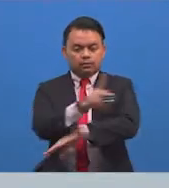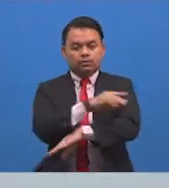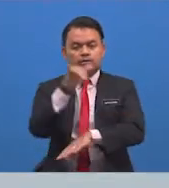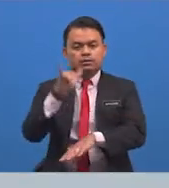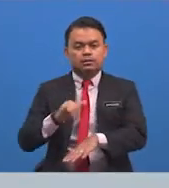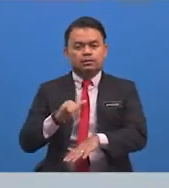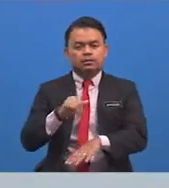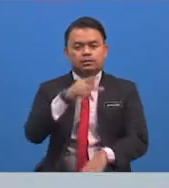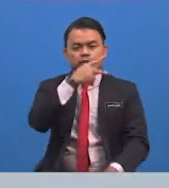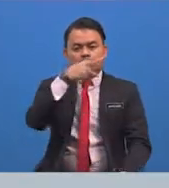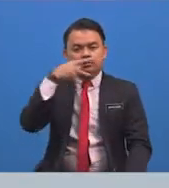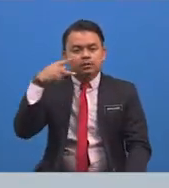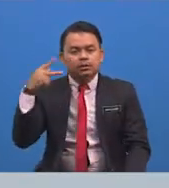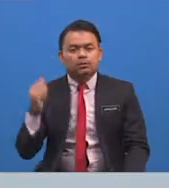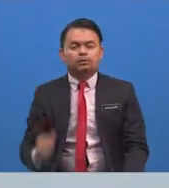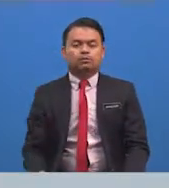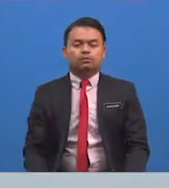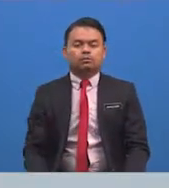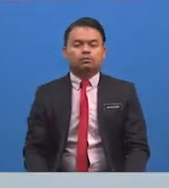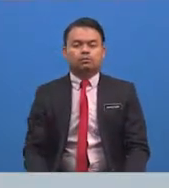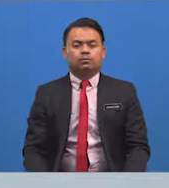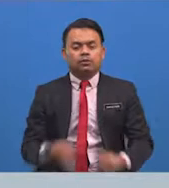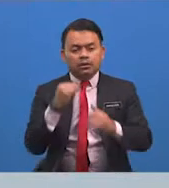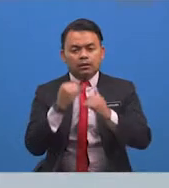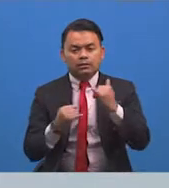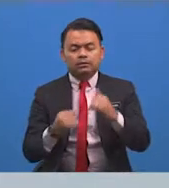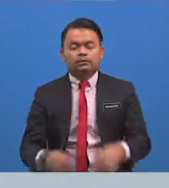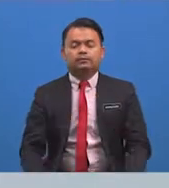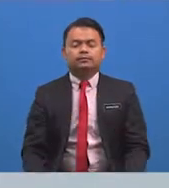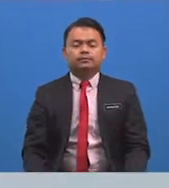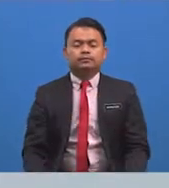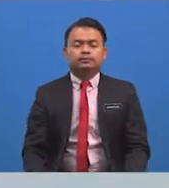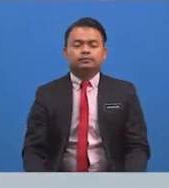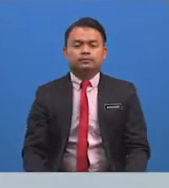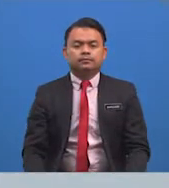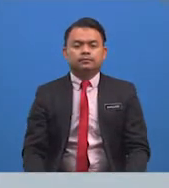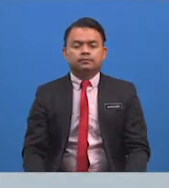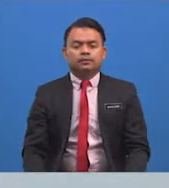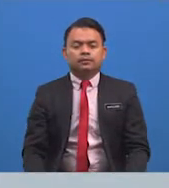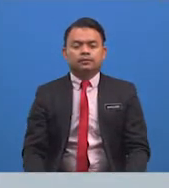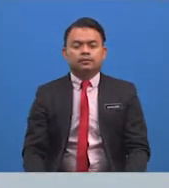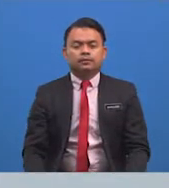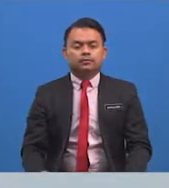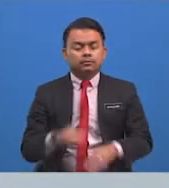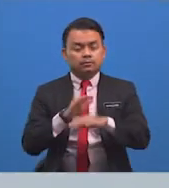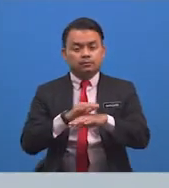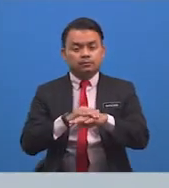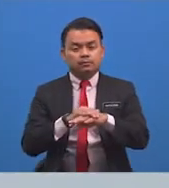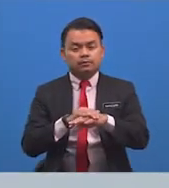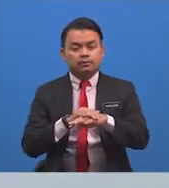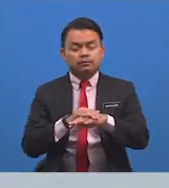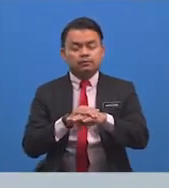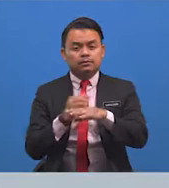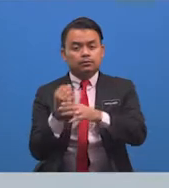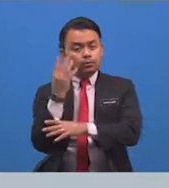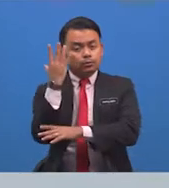yang teruk yang akhirnya membawa kepada kepupusan flora dan fauna.